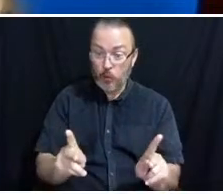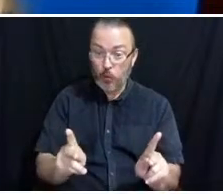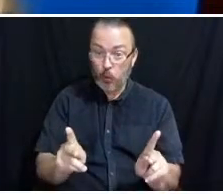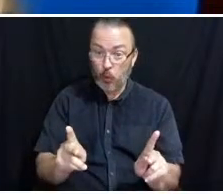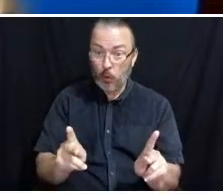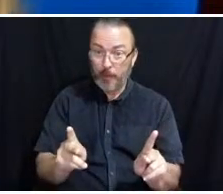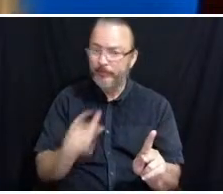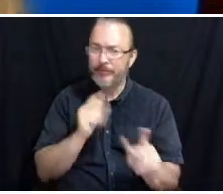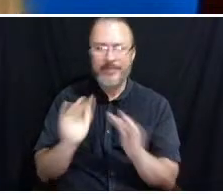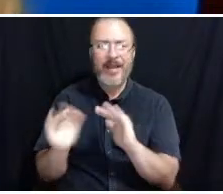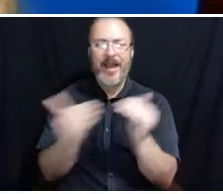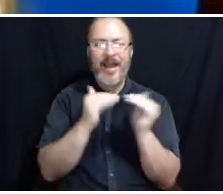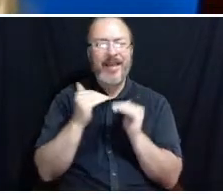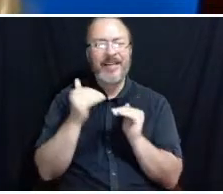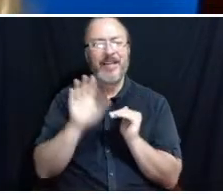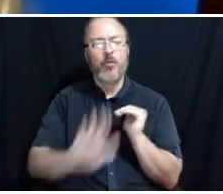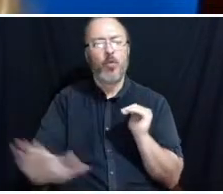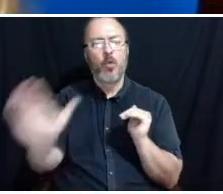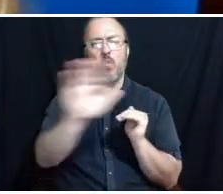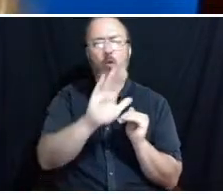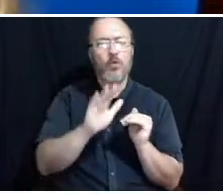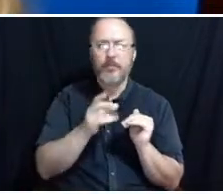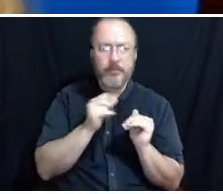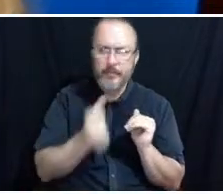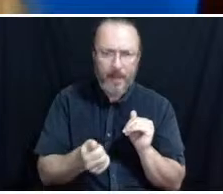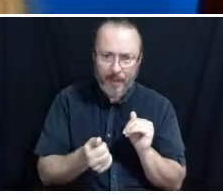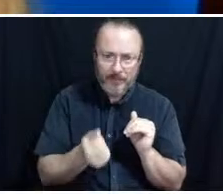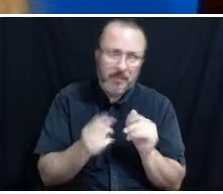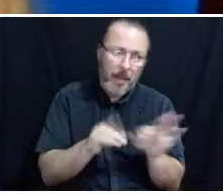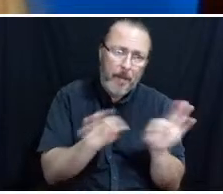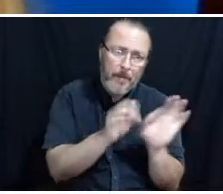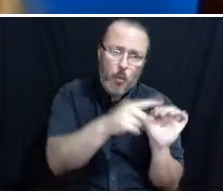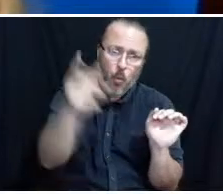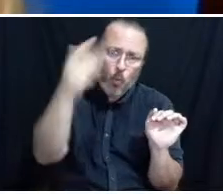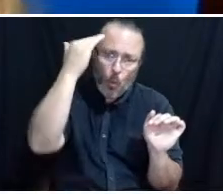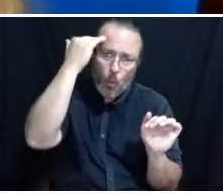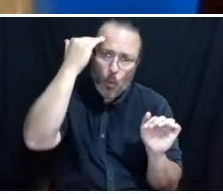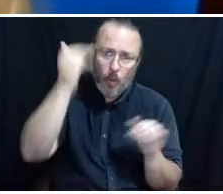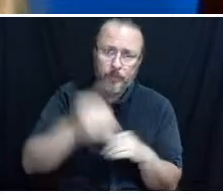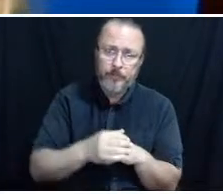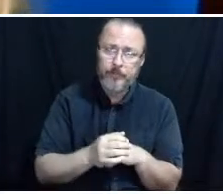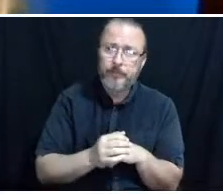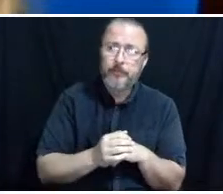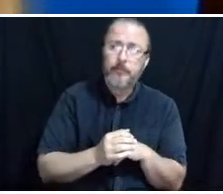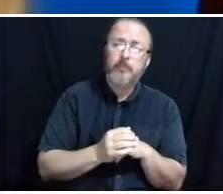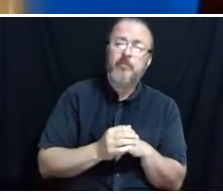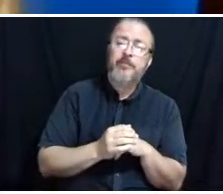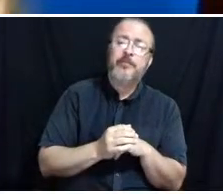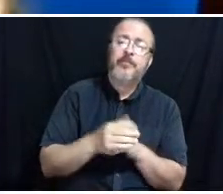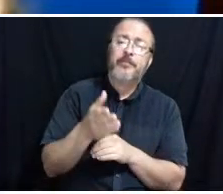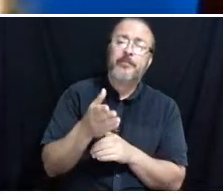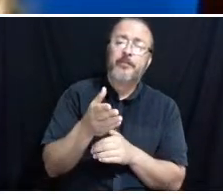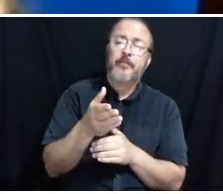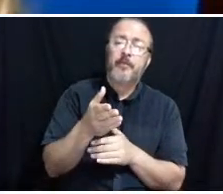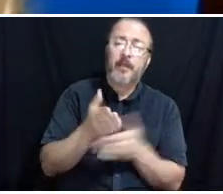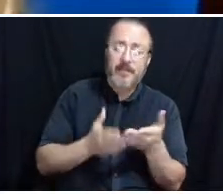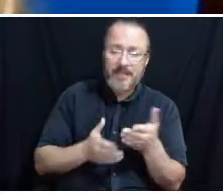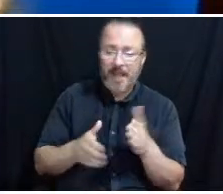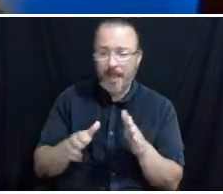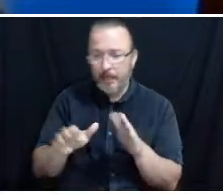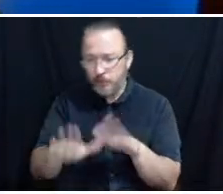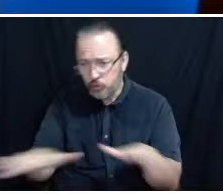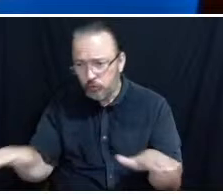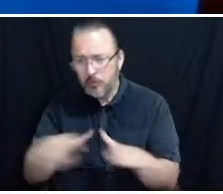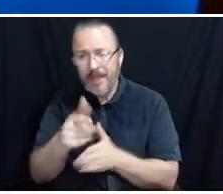façon inégale. Nous devons en être bien conscients. Un enfant, adolescent ou jeune sur 5